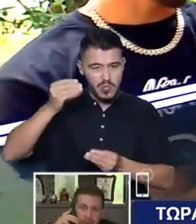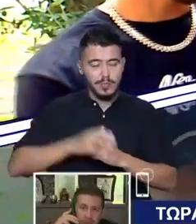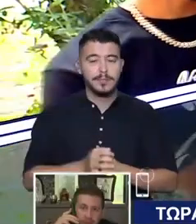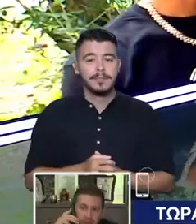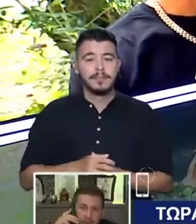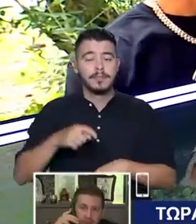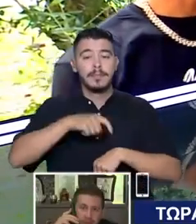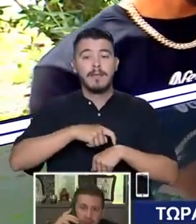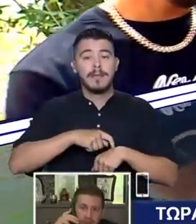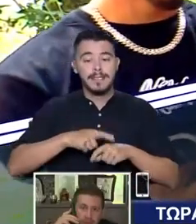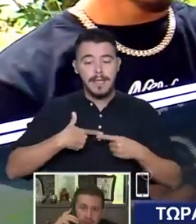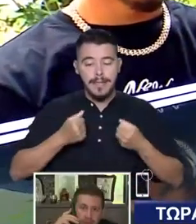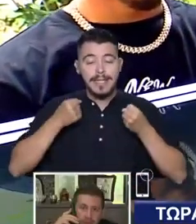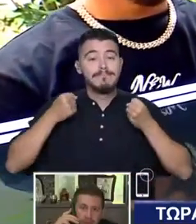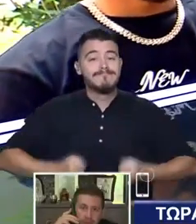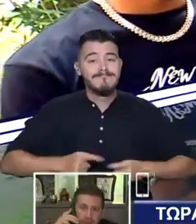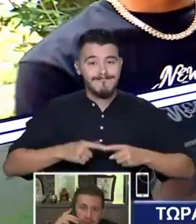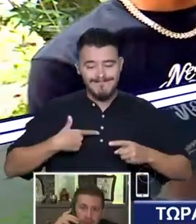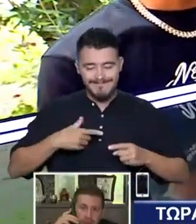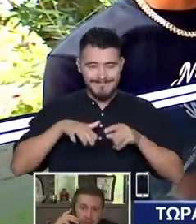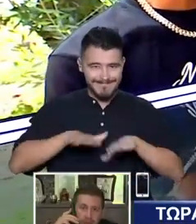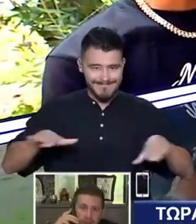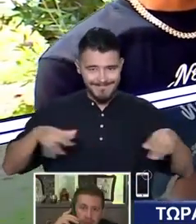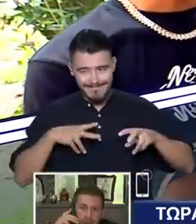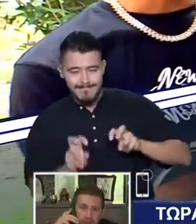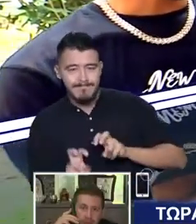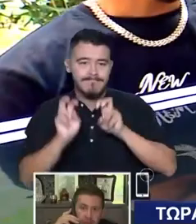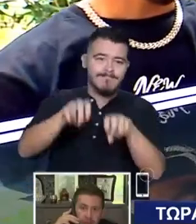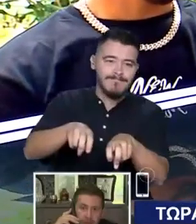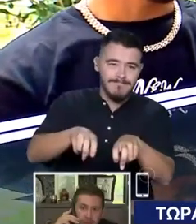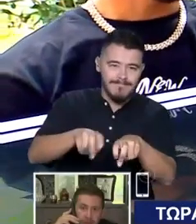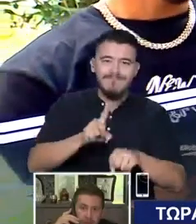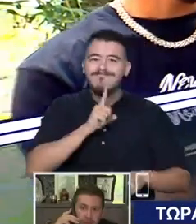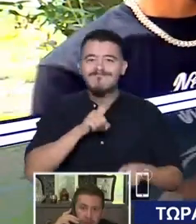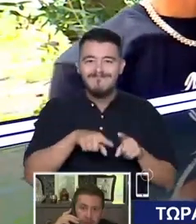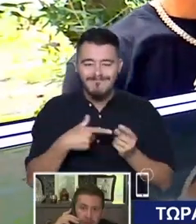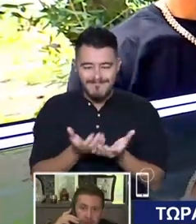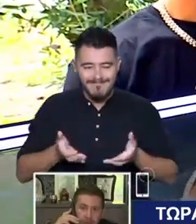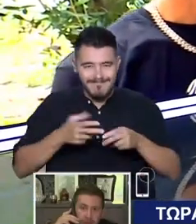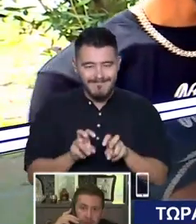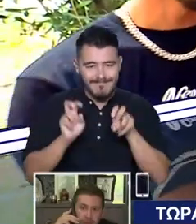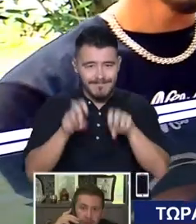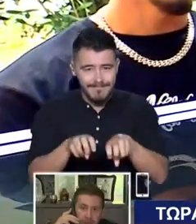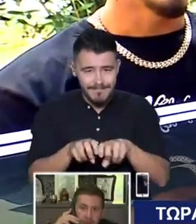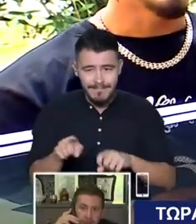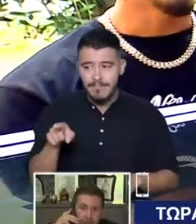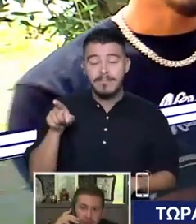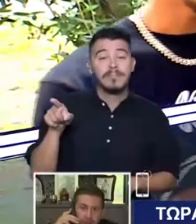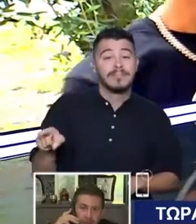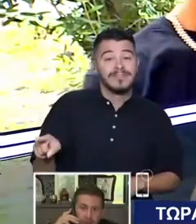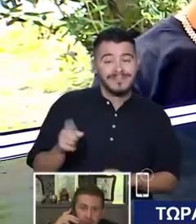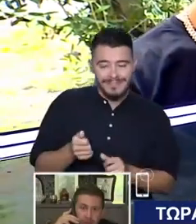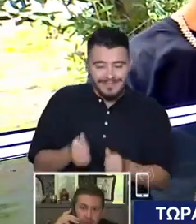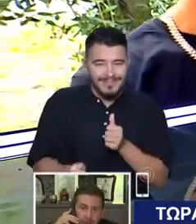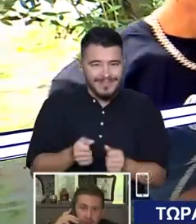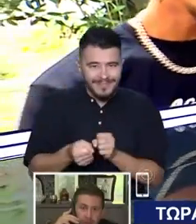που επιβιβάστηκαν τα παιδιά σε αυτό το αυτοσχέδιο και καθίσαν, ο χειριστής άλλαξε θέση τα